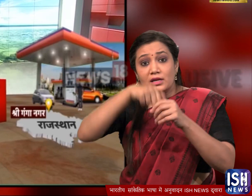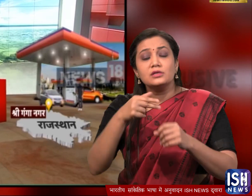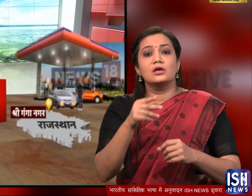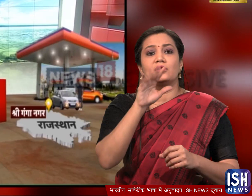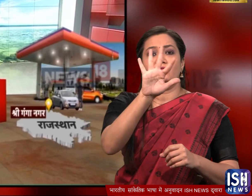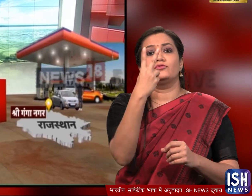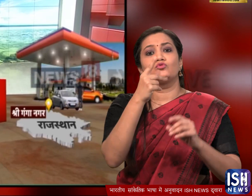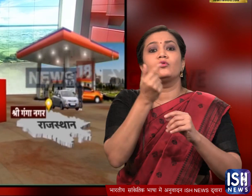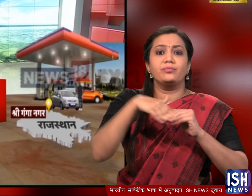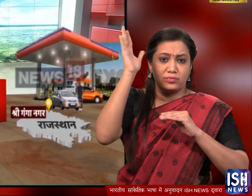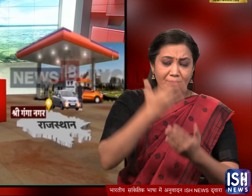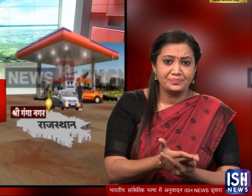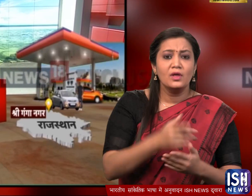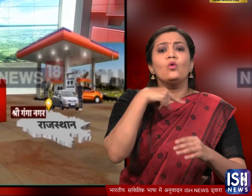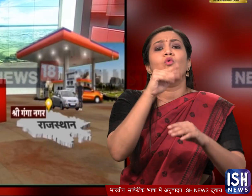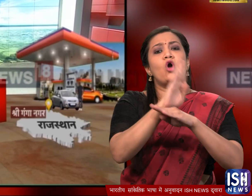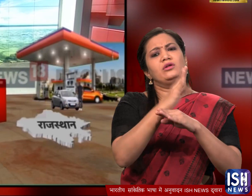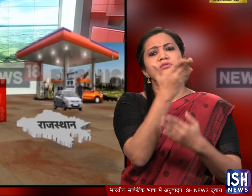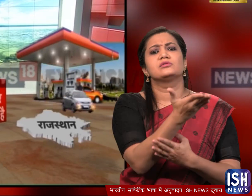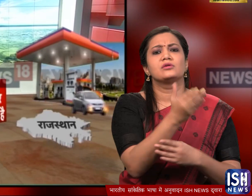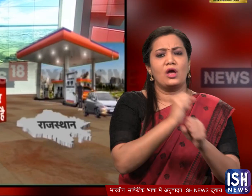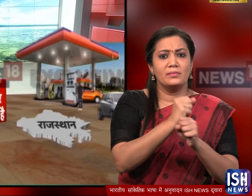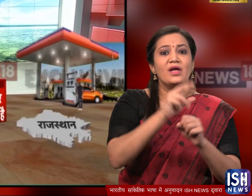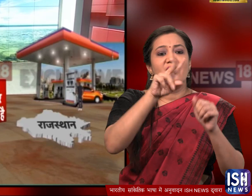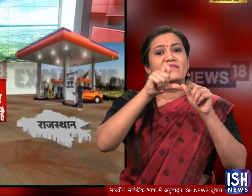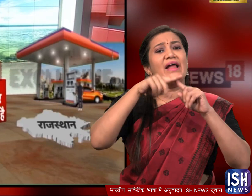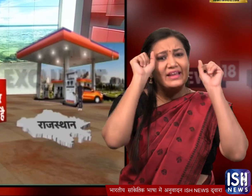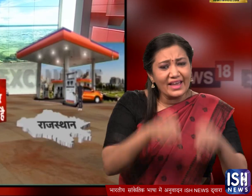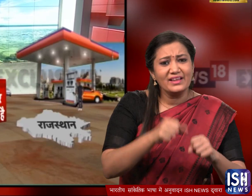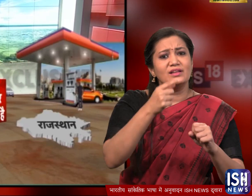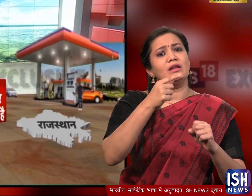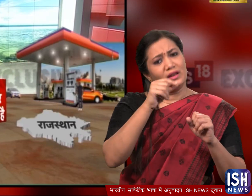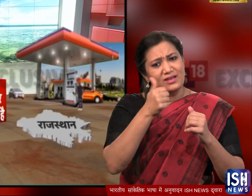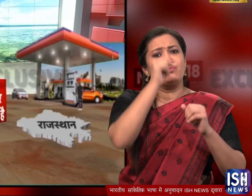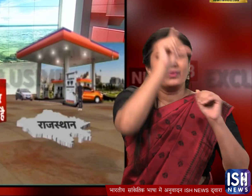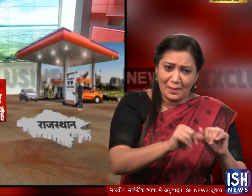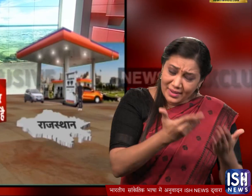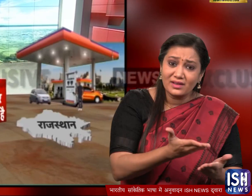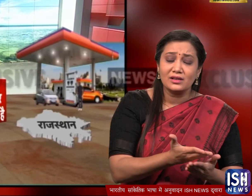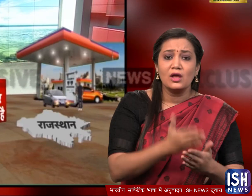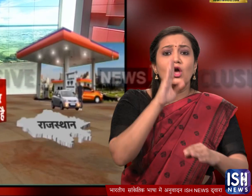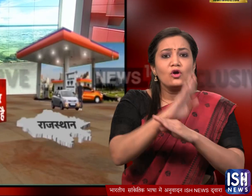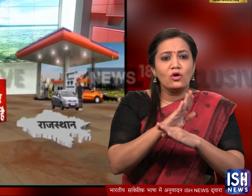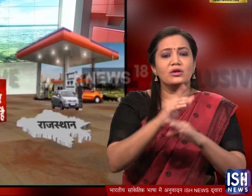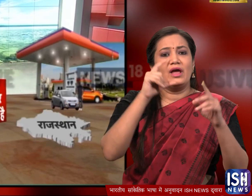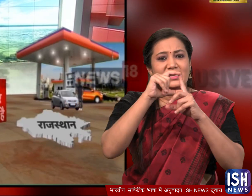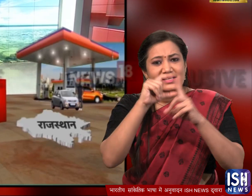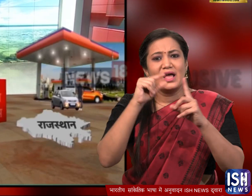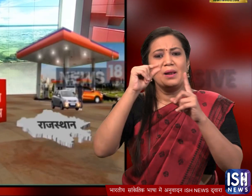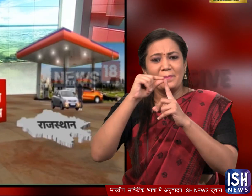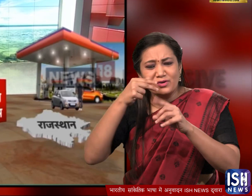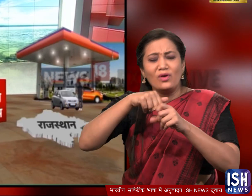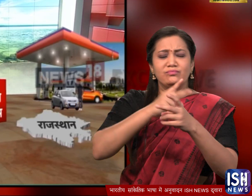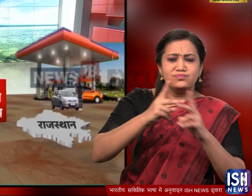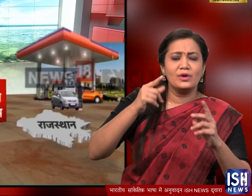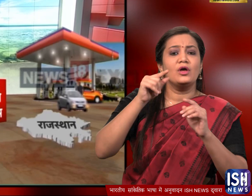डीजल भी 92 रुपए के पार बिक रहा है। वहां कांग्रेस की सरकार है जो डीजल और पेट्रोल पर वैट कम करके जनता को राहत दे सकती है। इसे कांग्रेस को डीजल